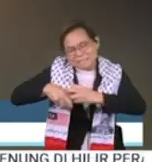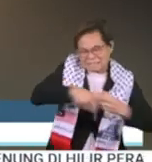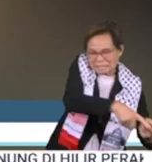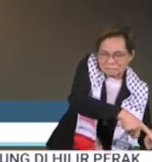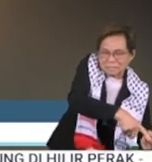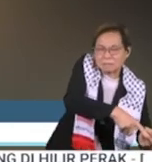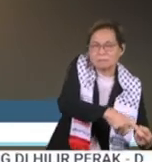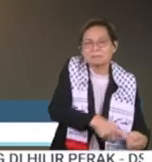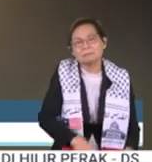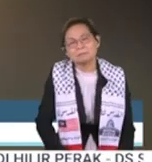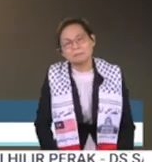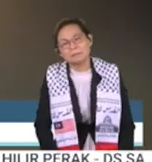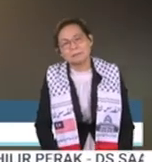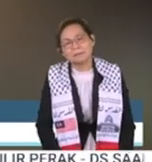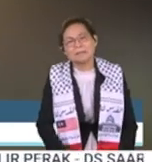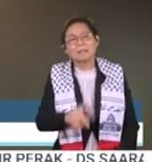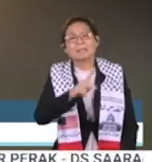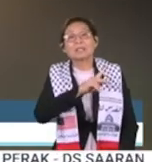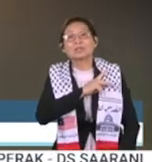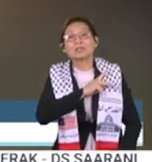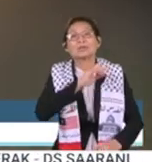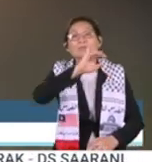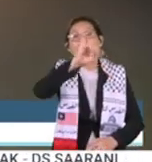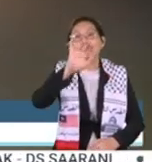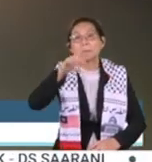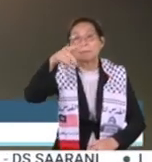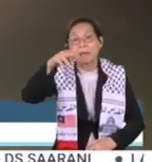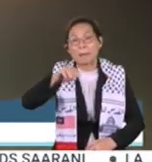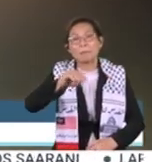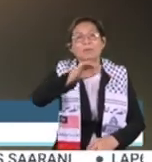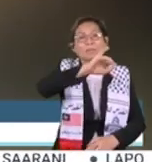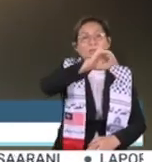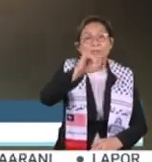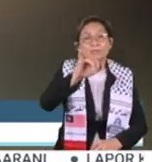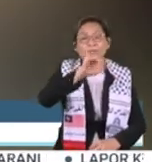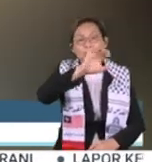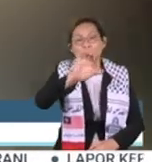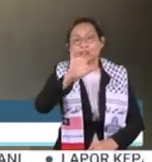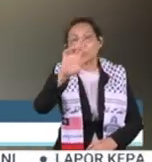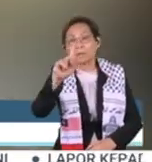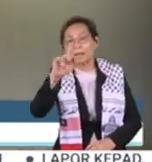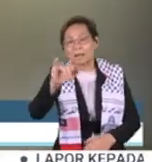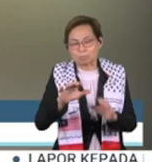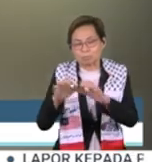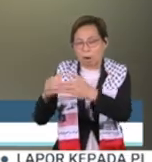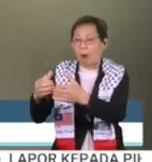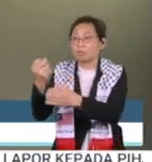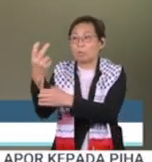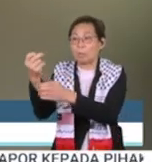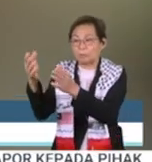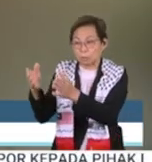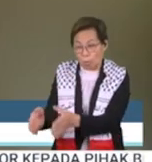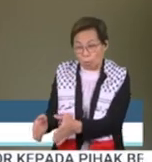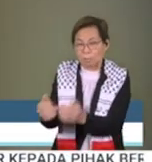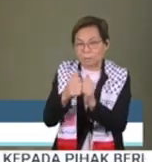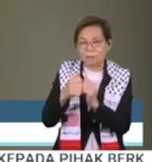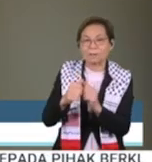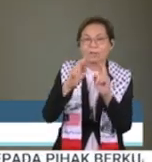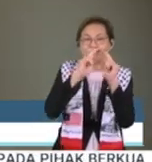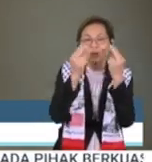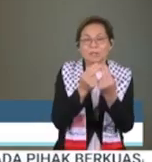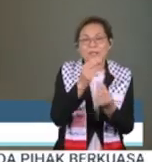dalam mesin pengisar. Ketua Balai Bomba dan Penyelamat Cukai Muhammad Zailani Abdullah berkata sepasukan 12 anggota bersama